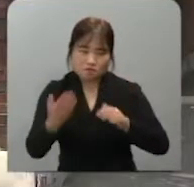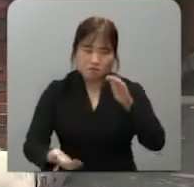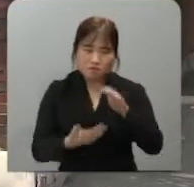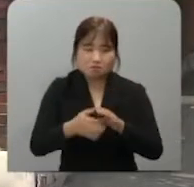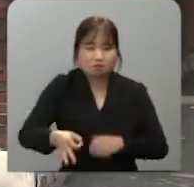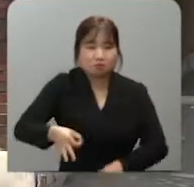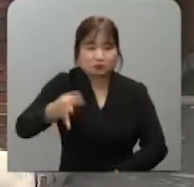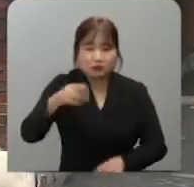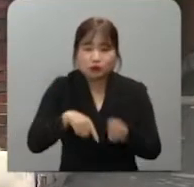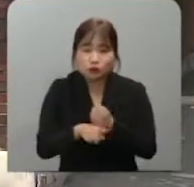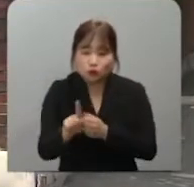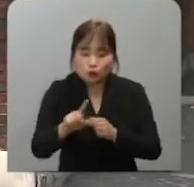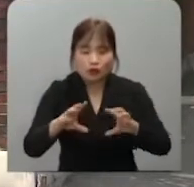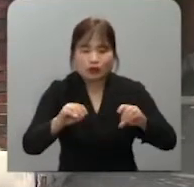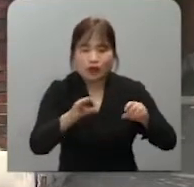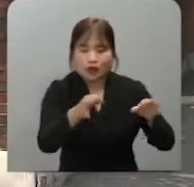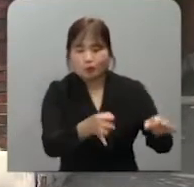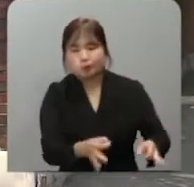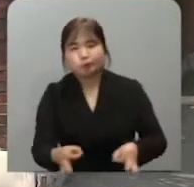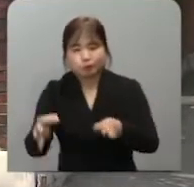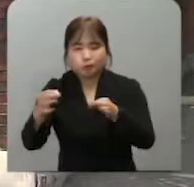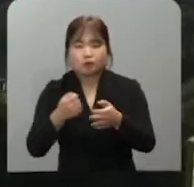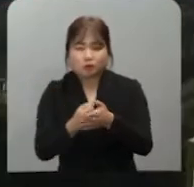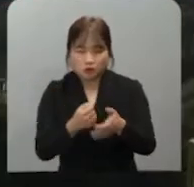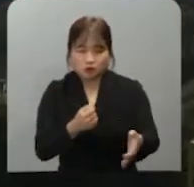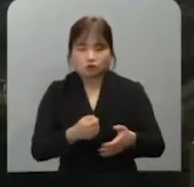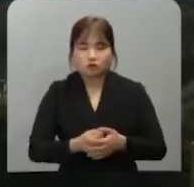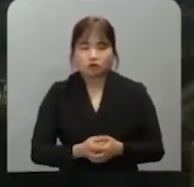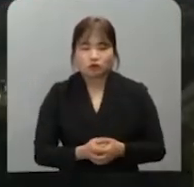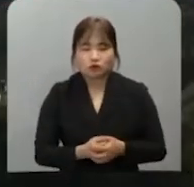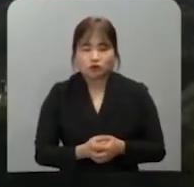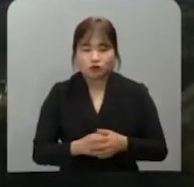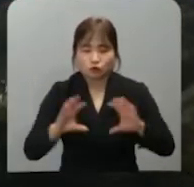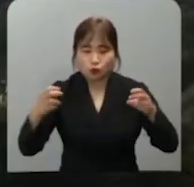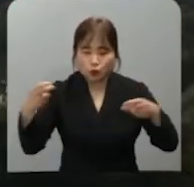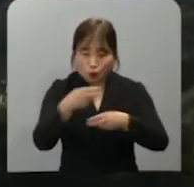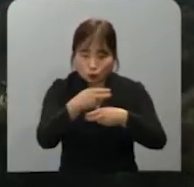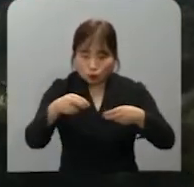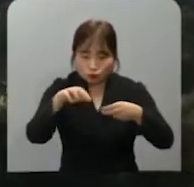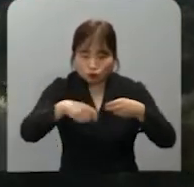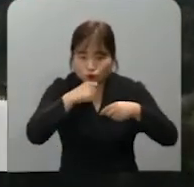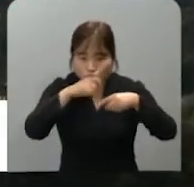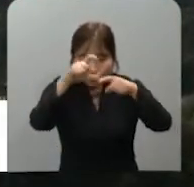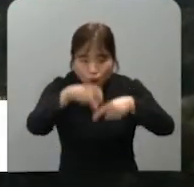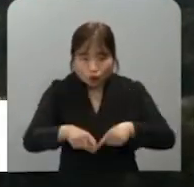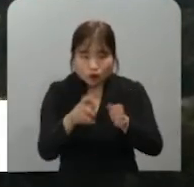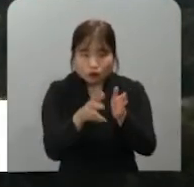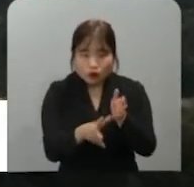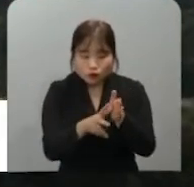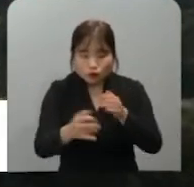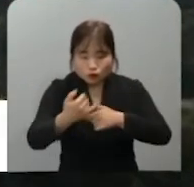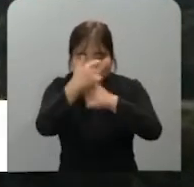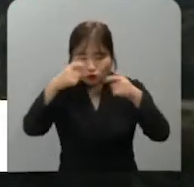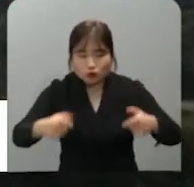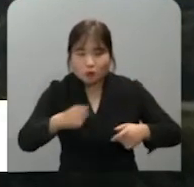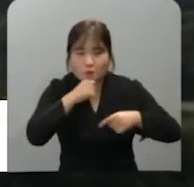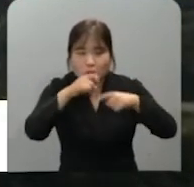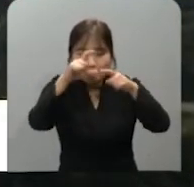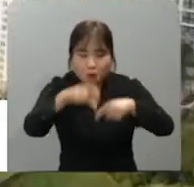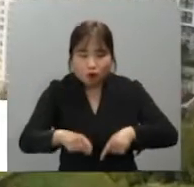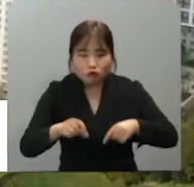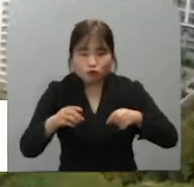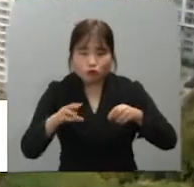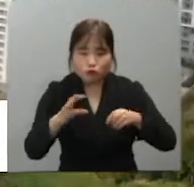것은 땅값 상승 에서 이유를 찾을 수 있습니다 국토교통부 통계를 보면 충북지역 평균 땅값은